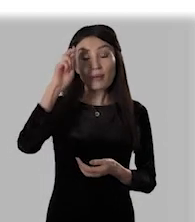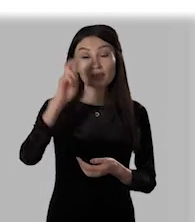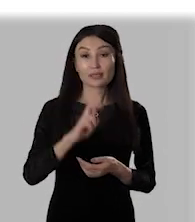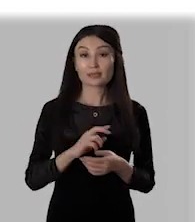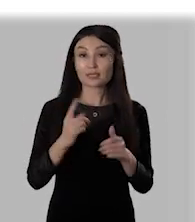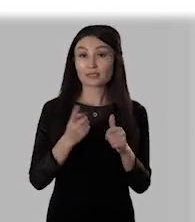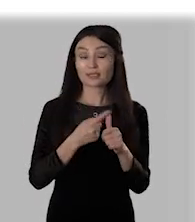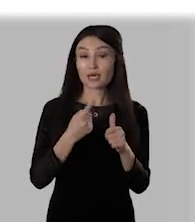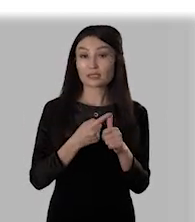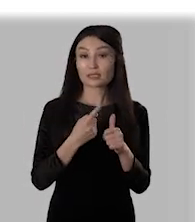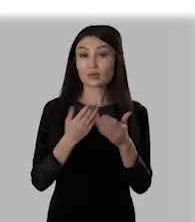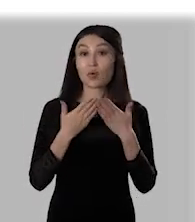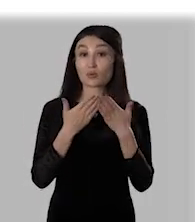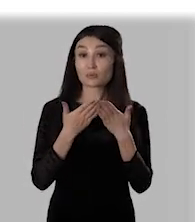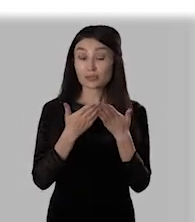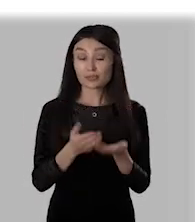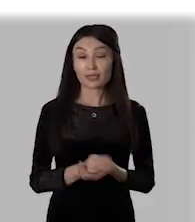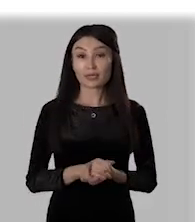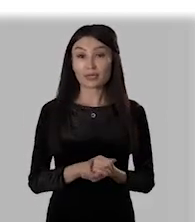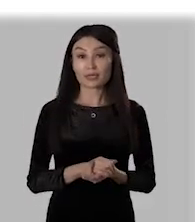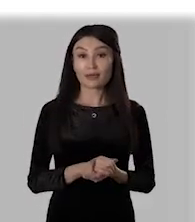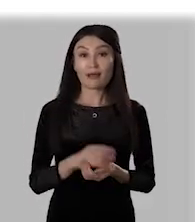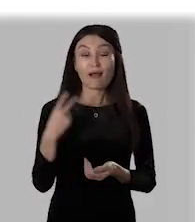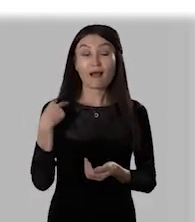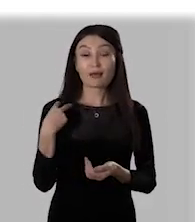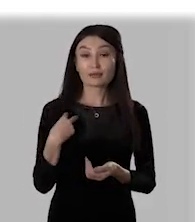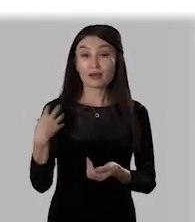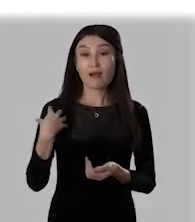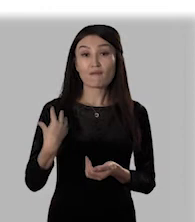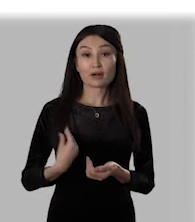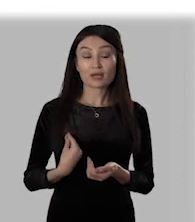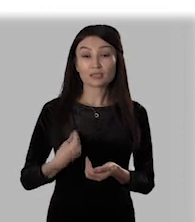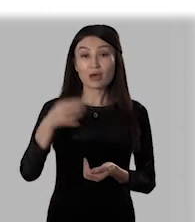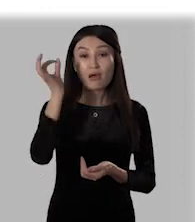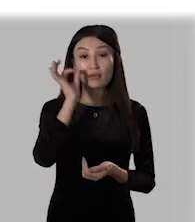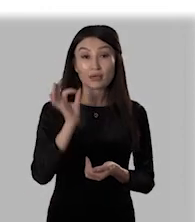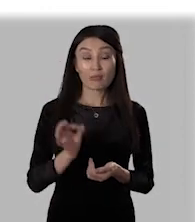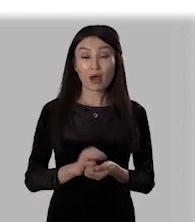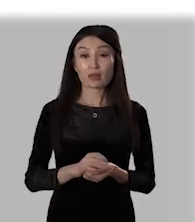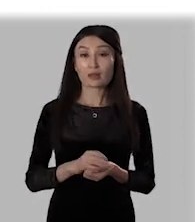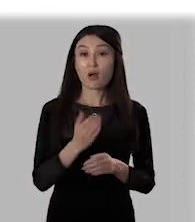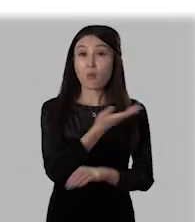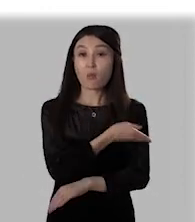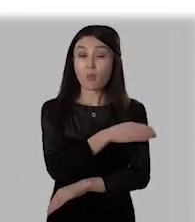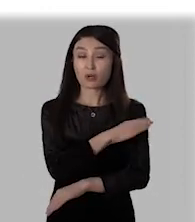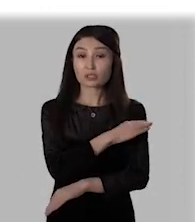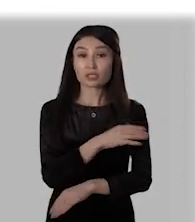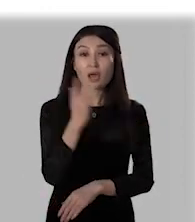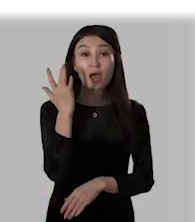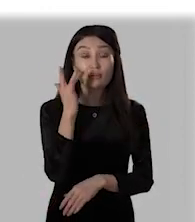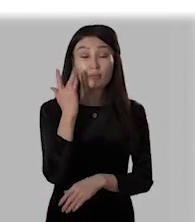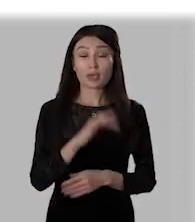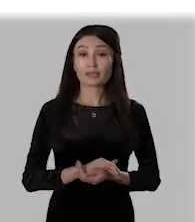Мамлекеттердин атын окуп чыккыла. Англия, Франция, Германия, Польша,